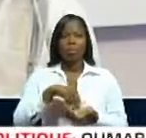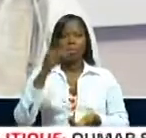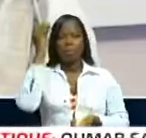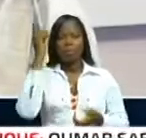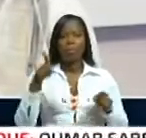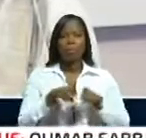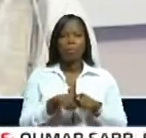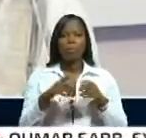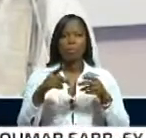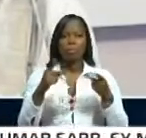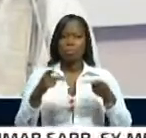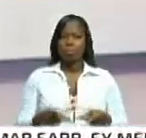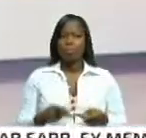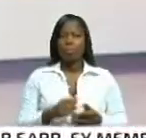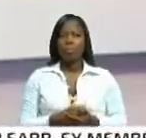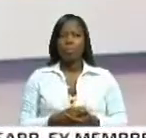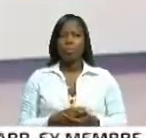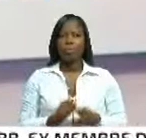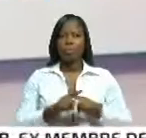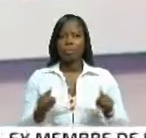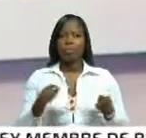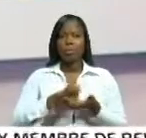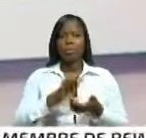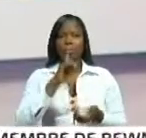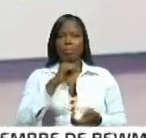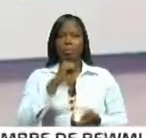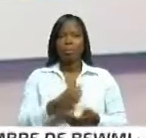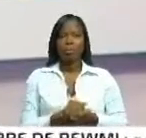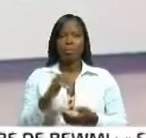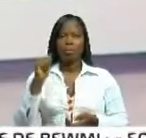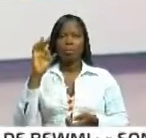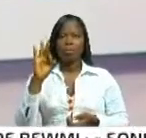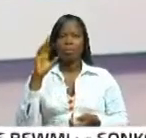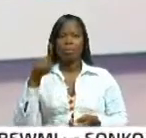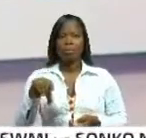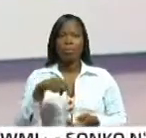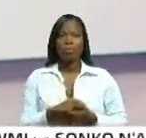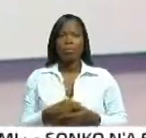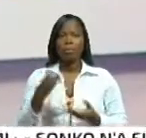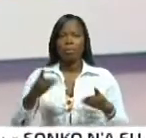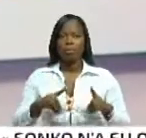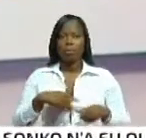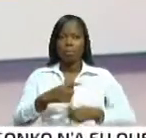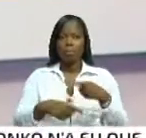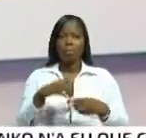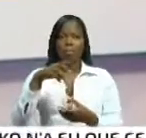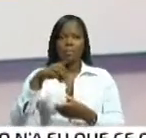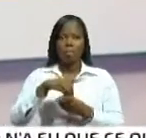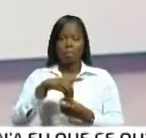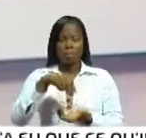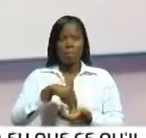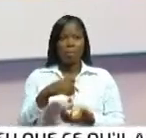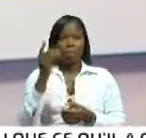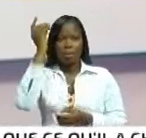pas la même position que la fbb mais ce n'est pas la fp moi je considère que quand je les daouda tard j'y suis